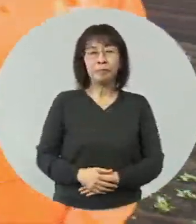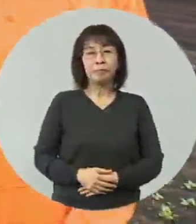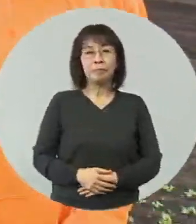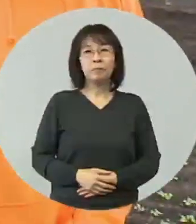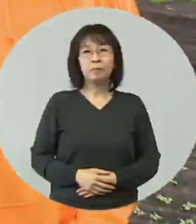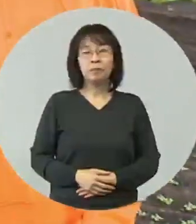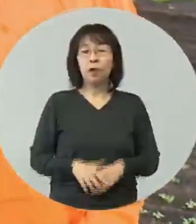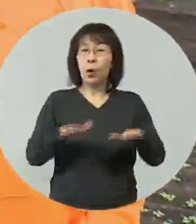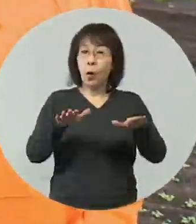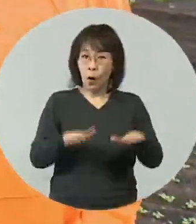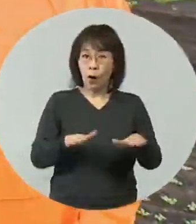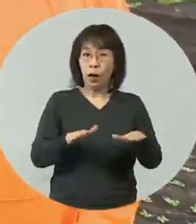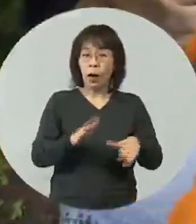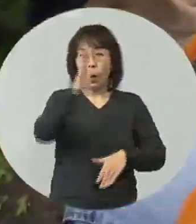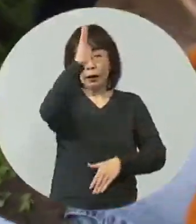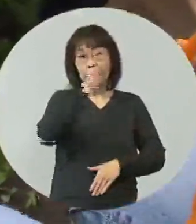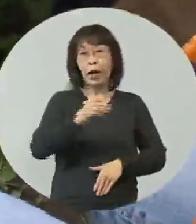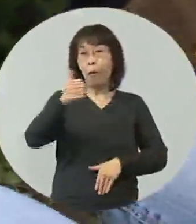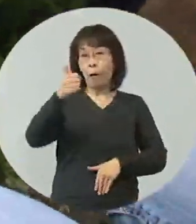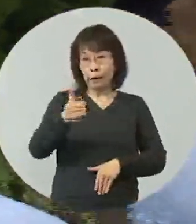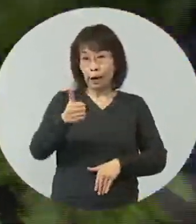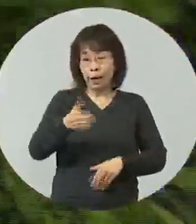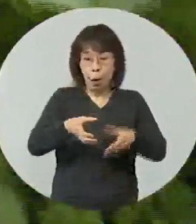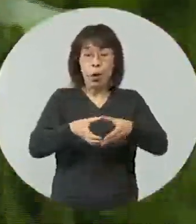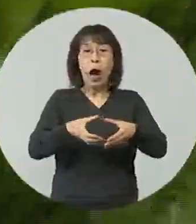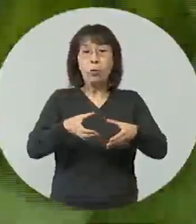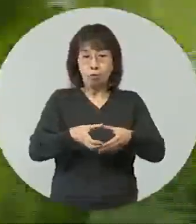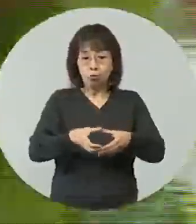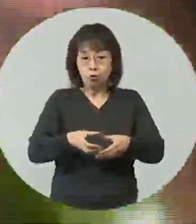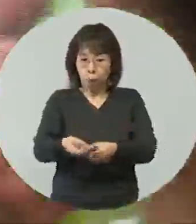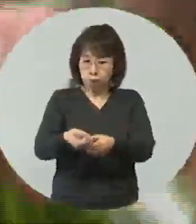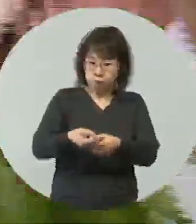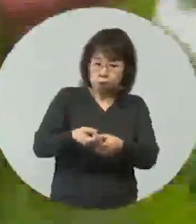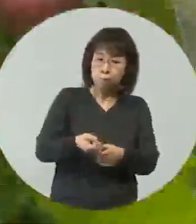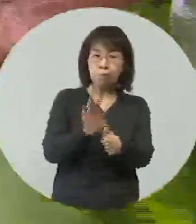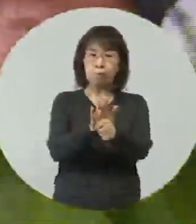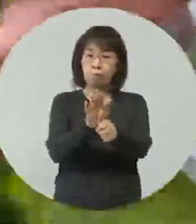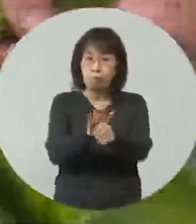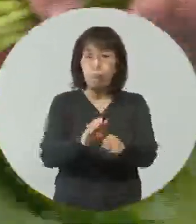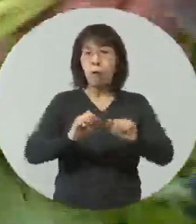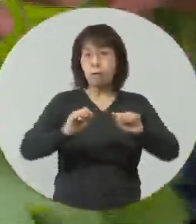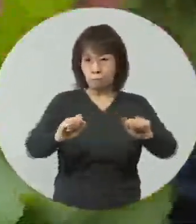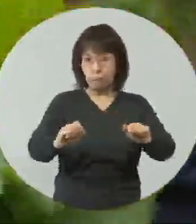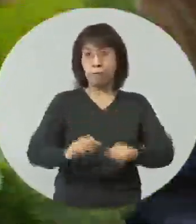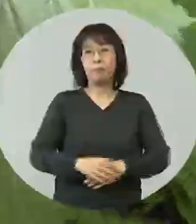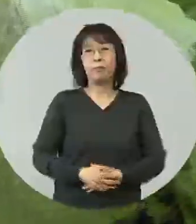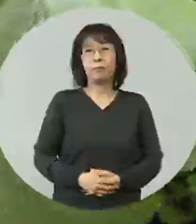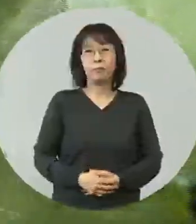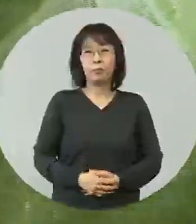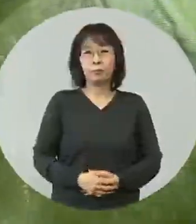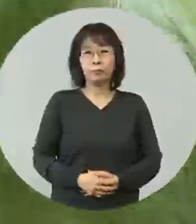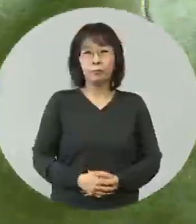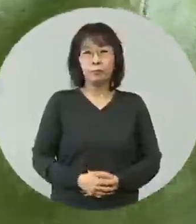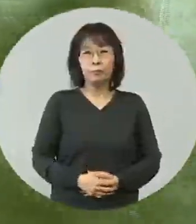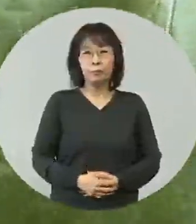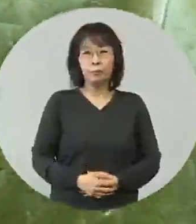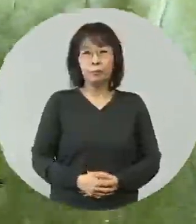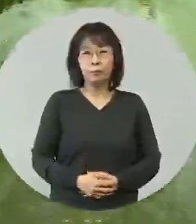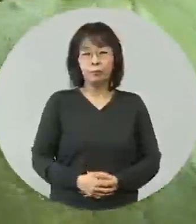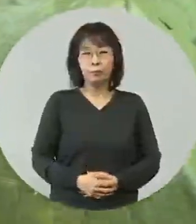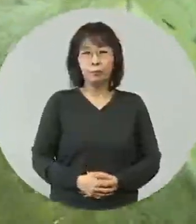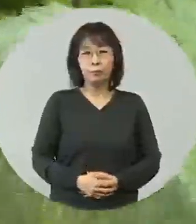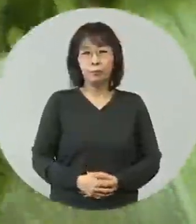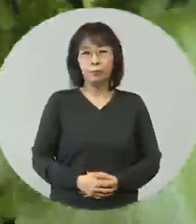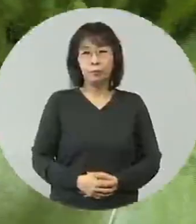ということで、今回は市川さんの株の収穫をお手伝いさせていただくことになりました。